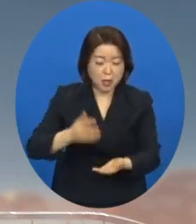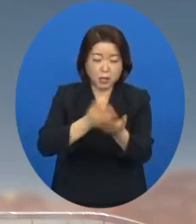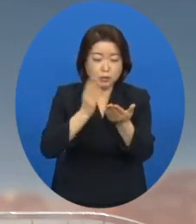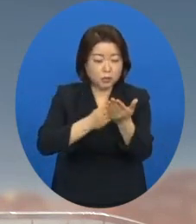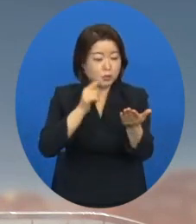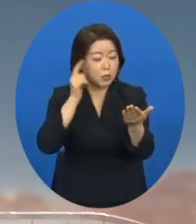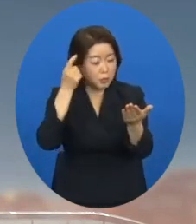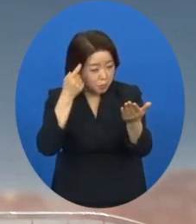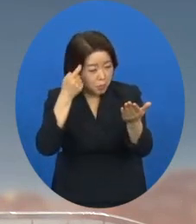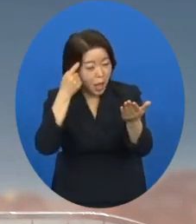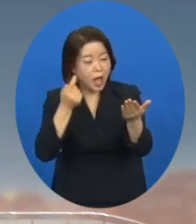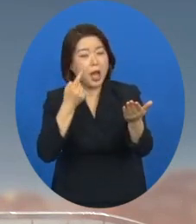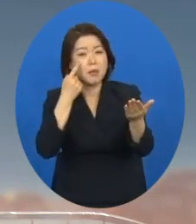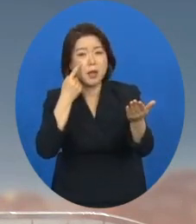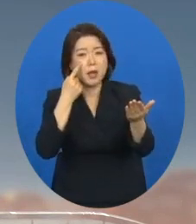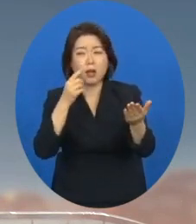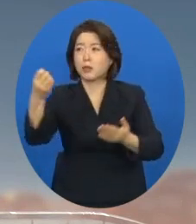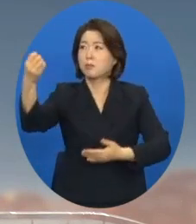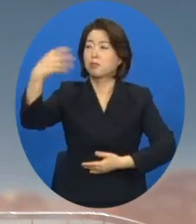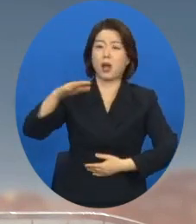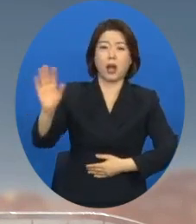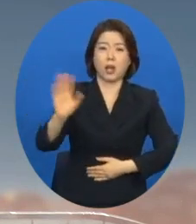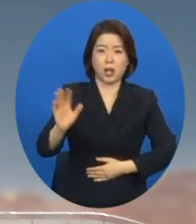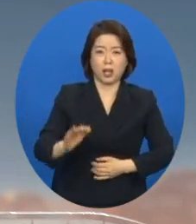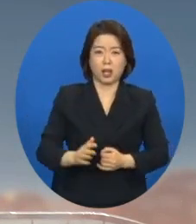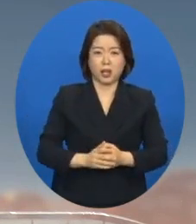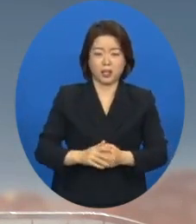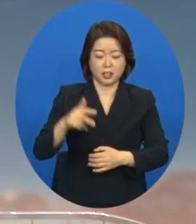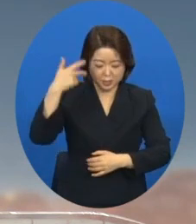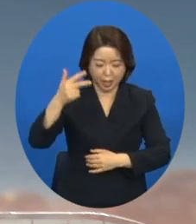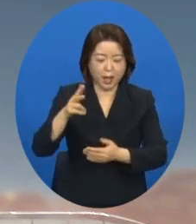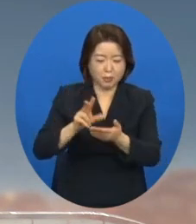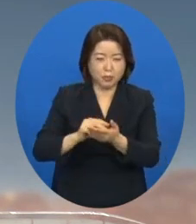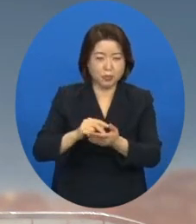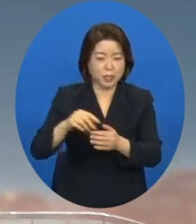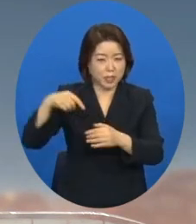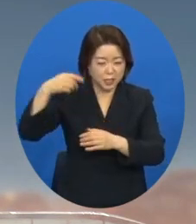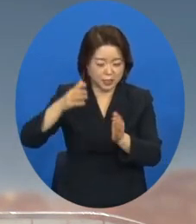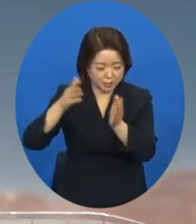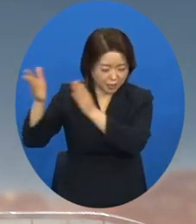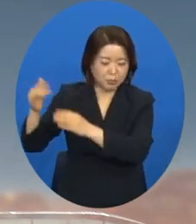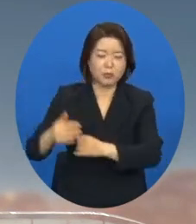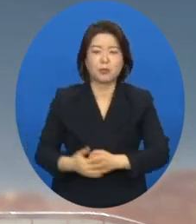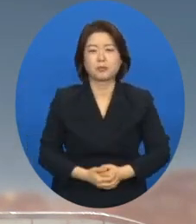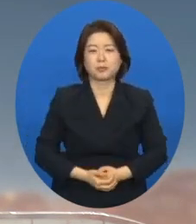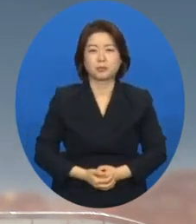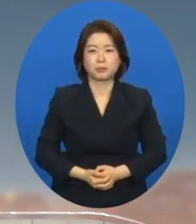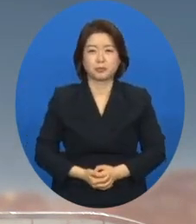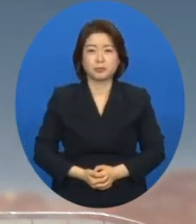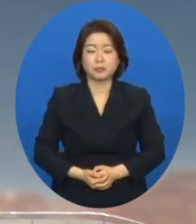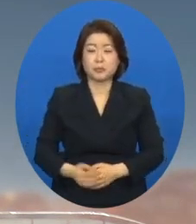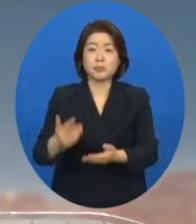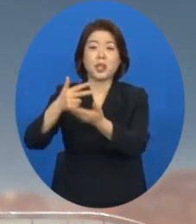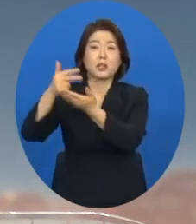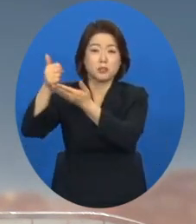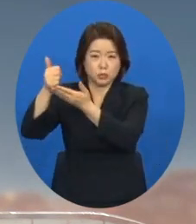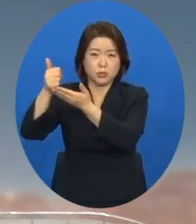묵상해 라고 하지 않으셨어요. 이 주제는 이제 다음 주 주제이기 때문에 그때 깊이 다룰 건데요.